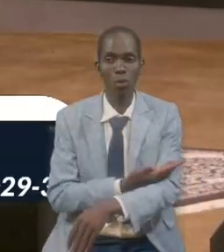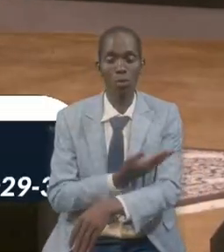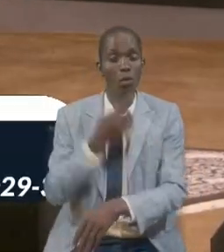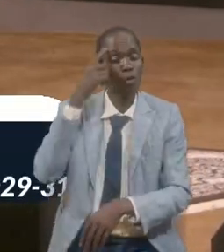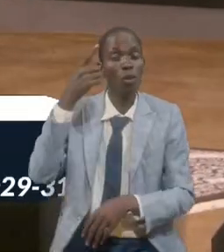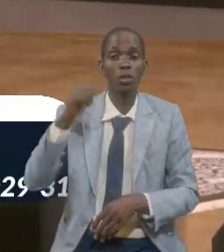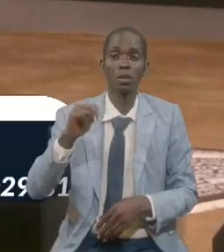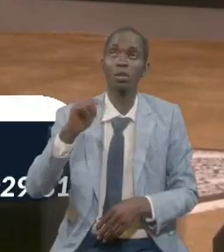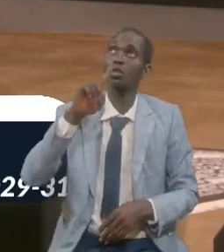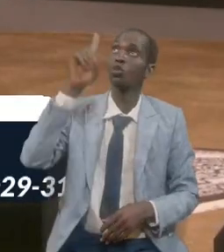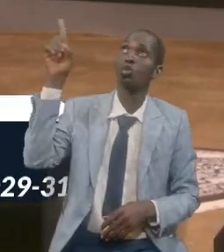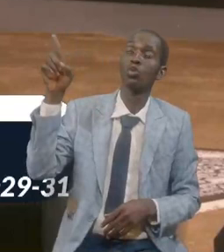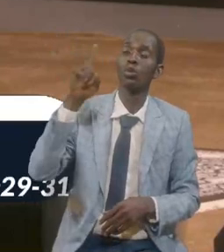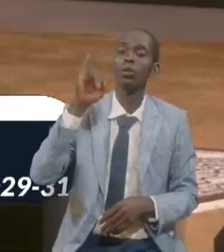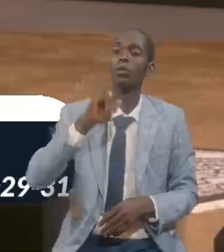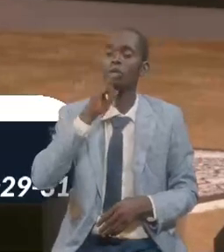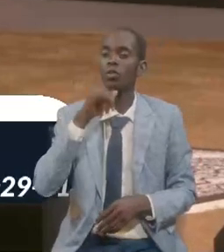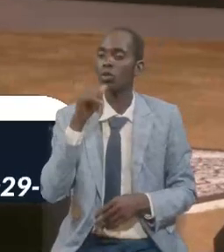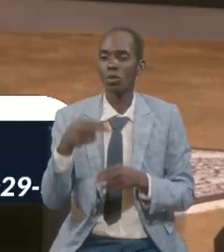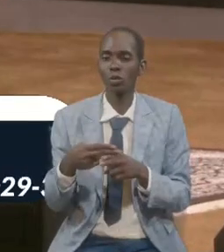sa chaleur ardente.